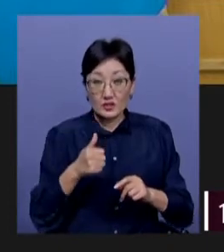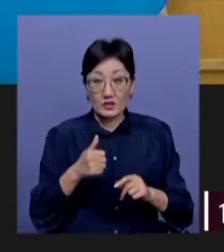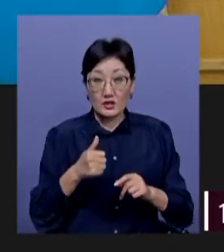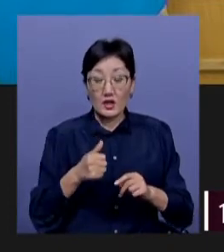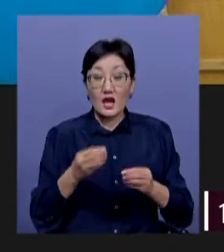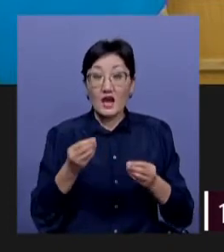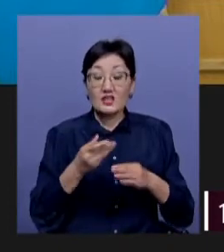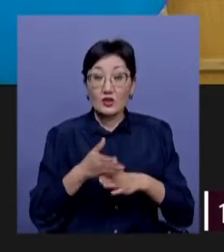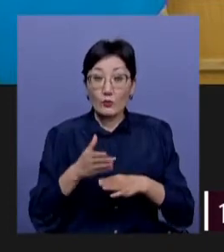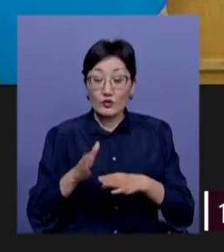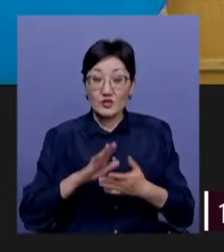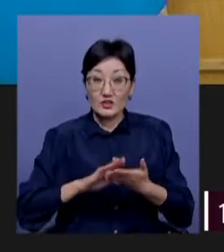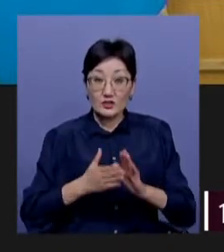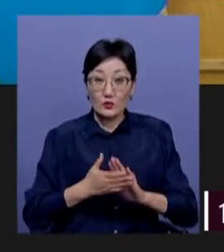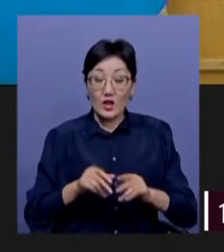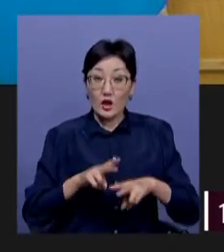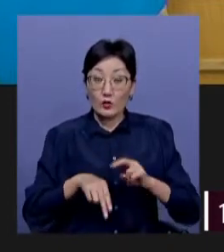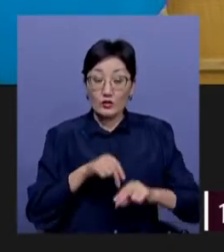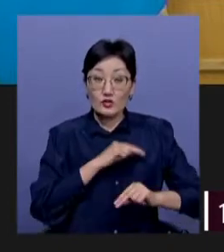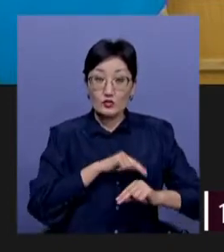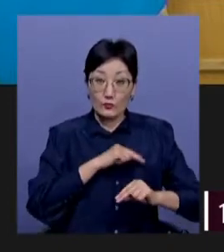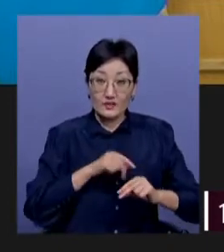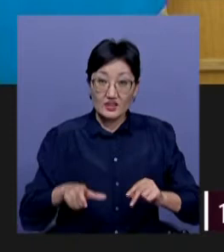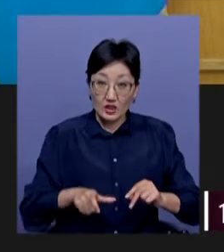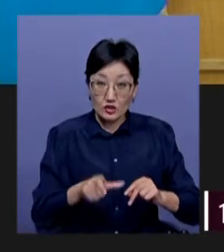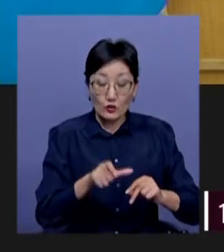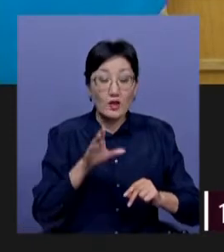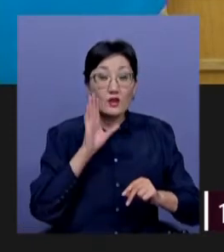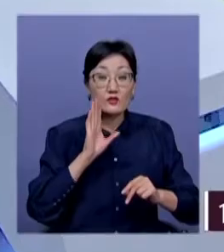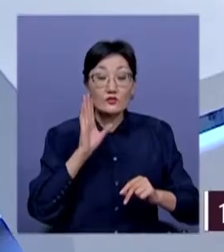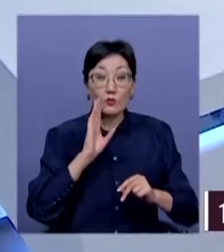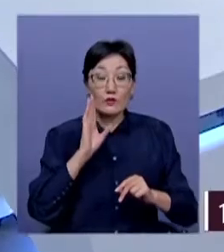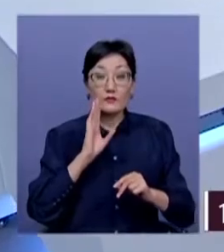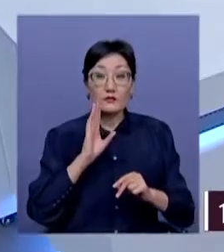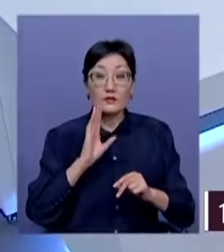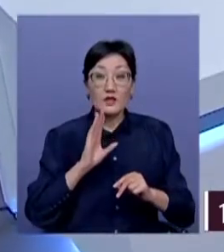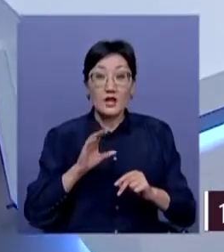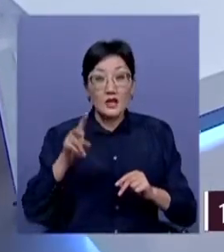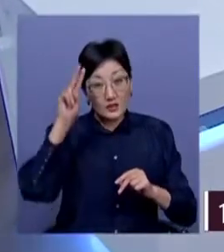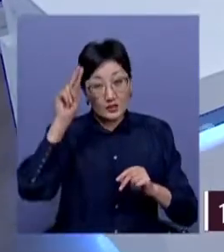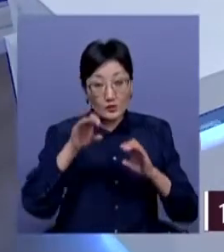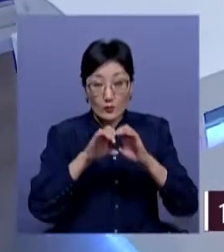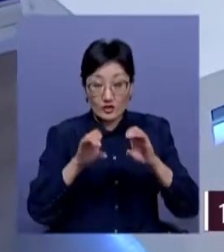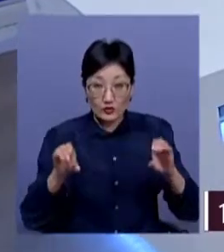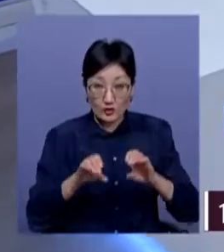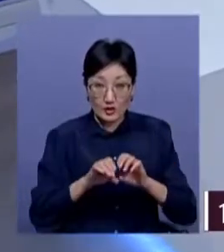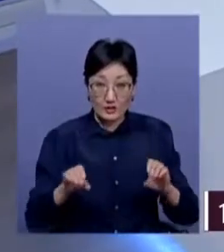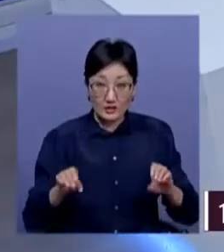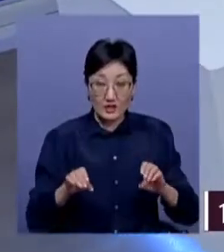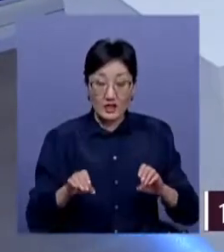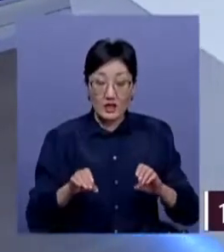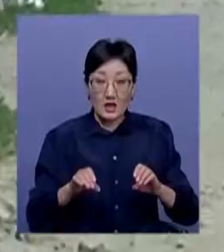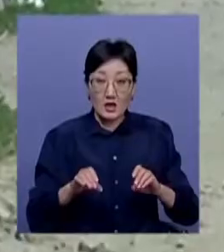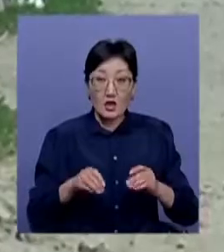21-ші жылға ақша бөлінген жағдайда құрылыс жұмыстары жолмен су мен канализация кәріз жүйелеріне